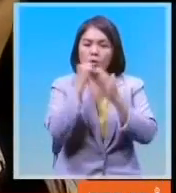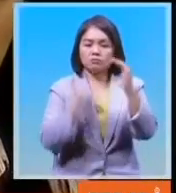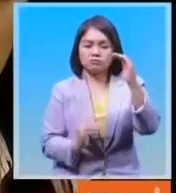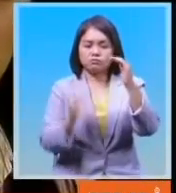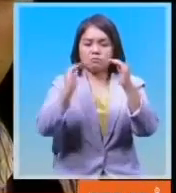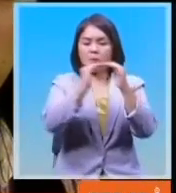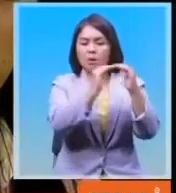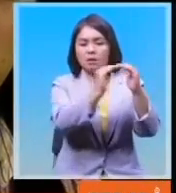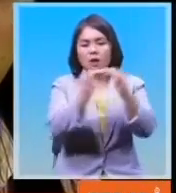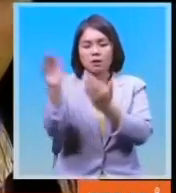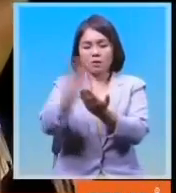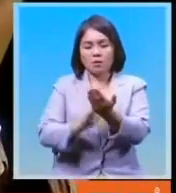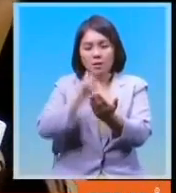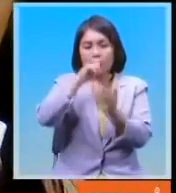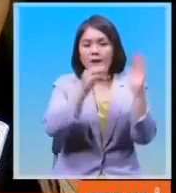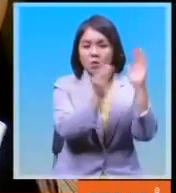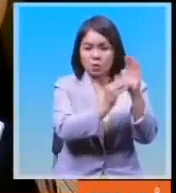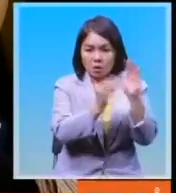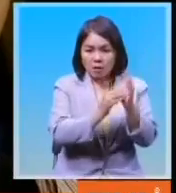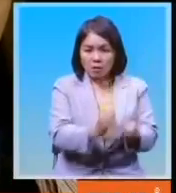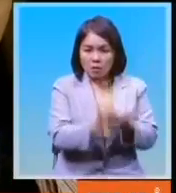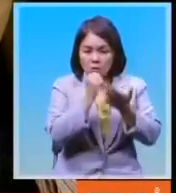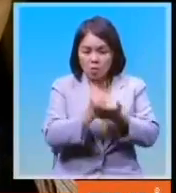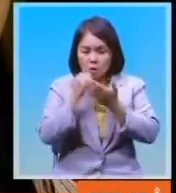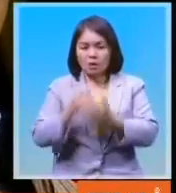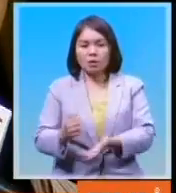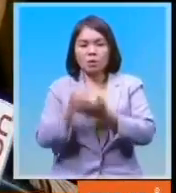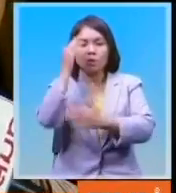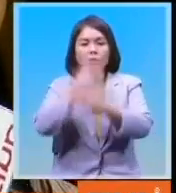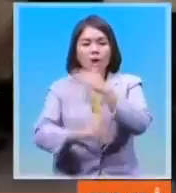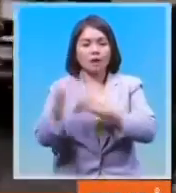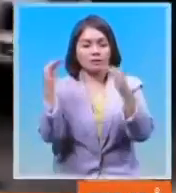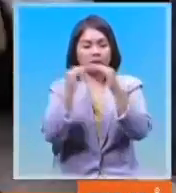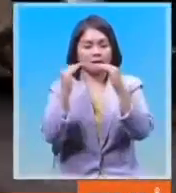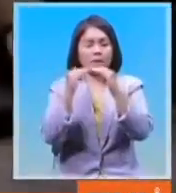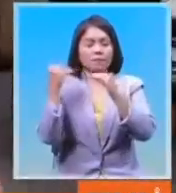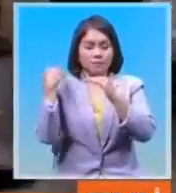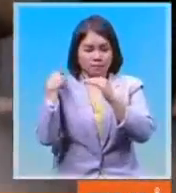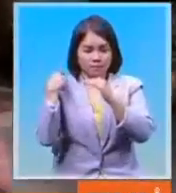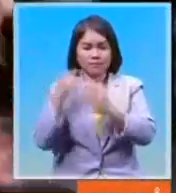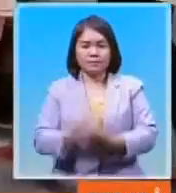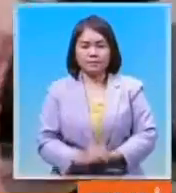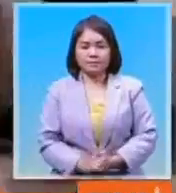ทศไทยของกรุงเทพมหานครเนี่ยนะครับอำนวยความสะดวกให้กับผู้พิการนั่นเอง ก็มีอยู่แล้วนะครับ